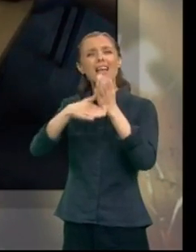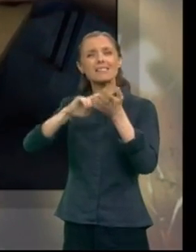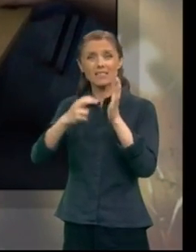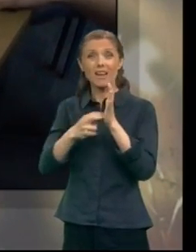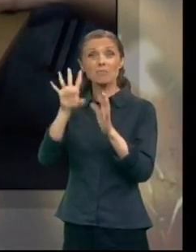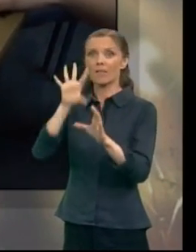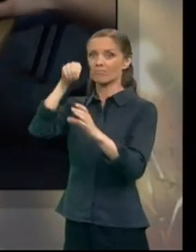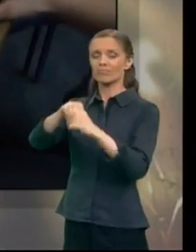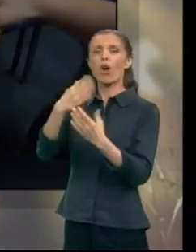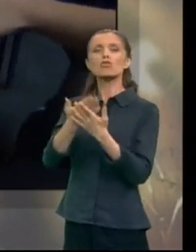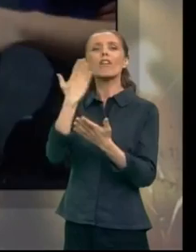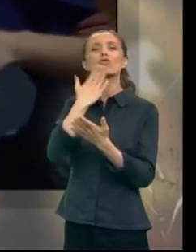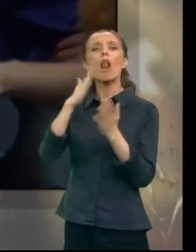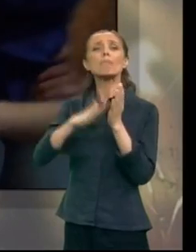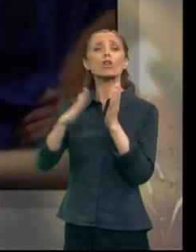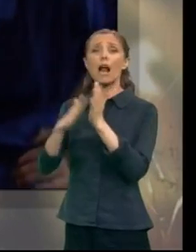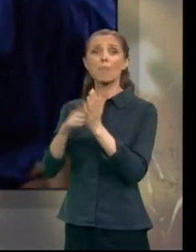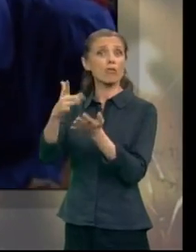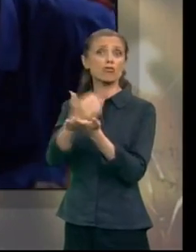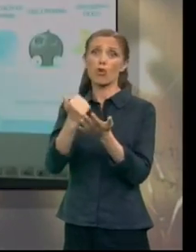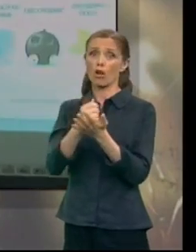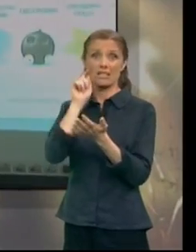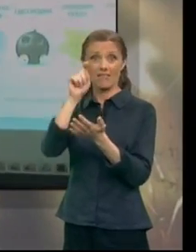osnovnoj školi Miodrag Matić. Raspust je